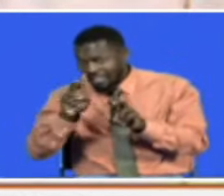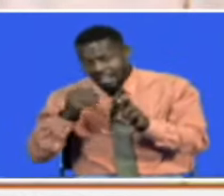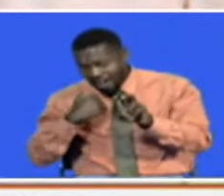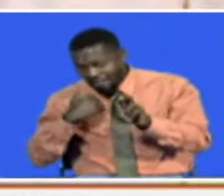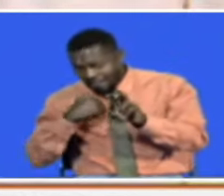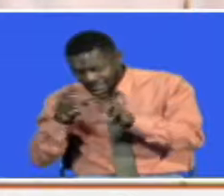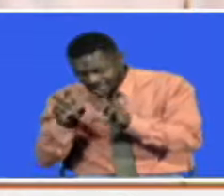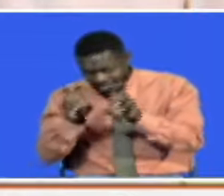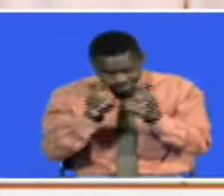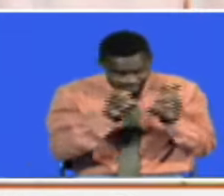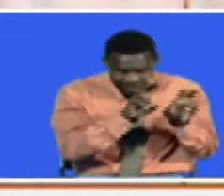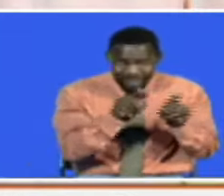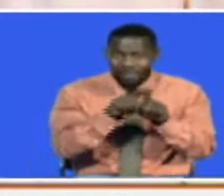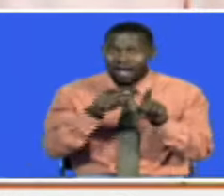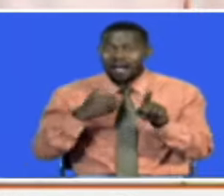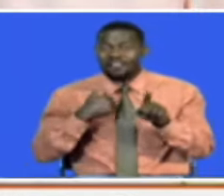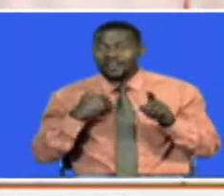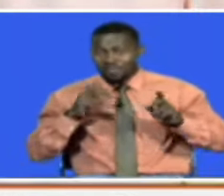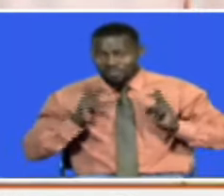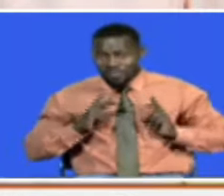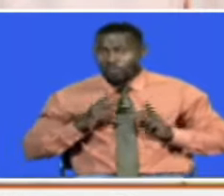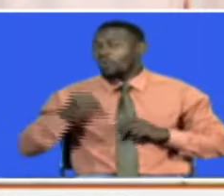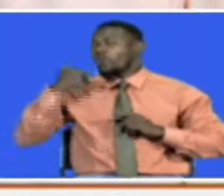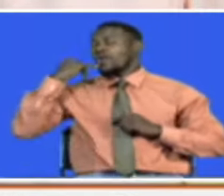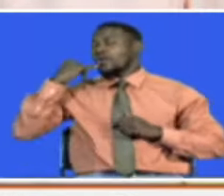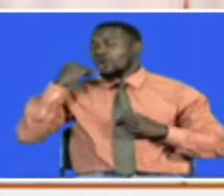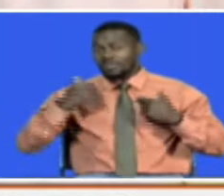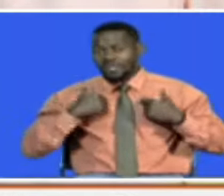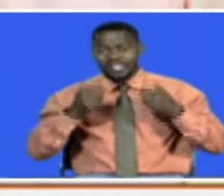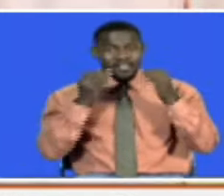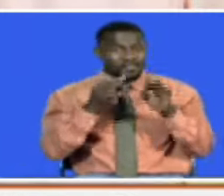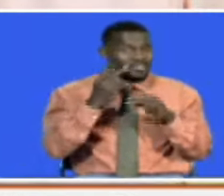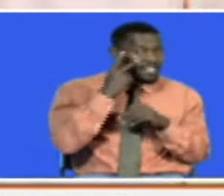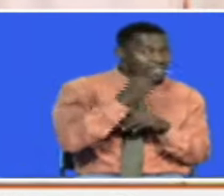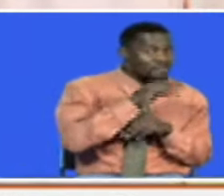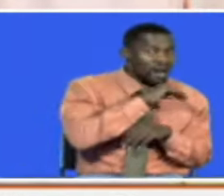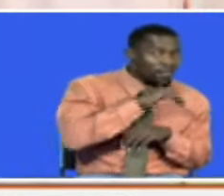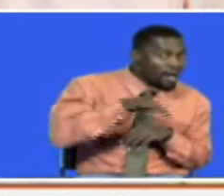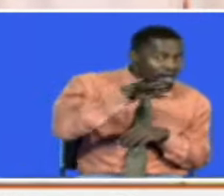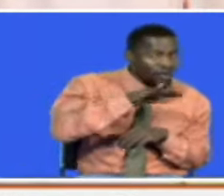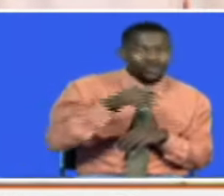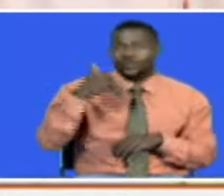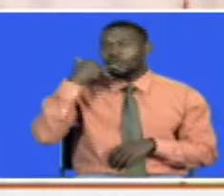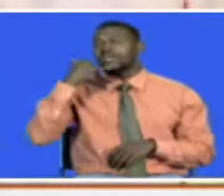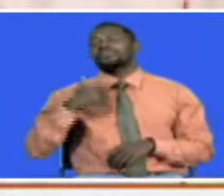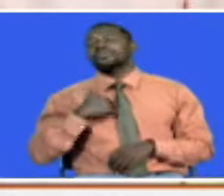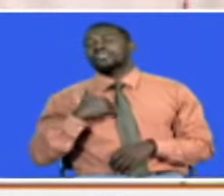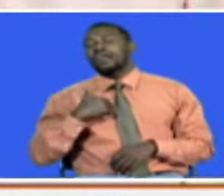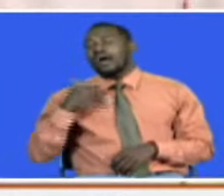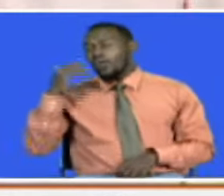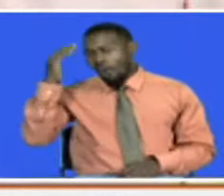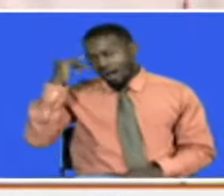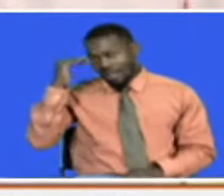kila kona, kila mahali nimeweka, na niko na watu wa kunipigia simu wakionekana tu karibu naambiwa, kwa